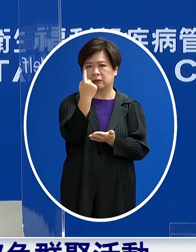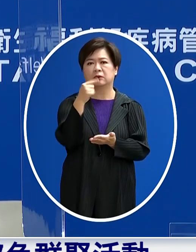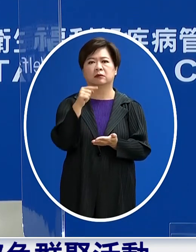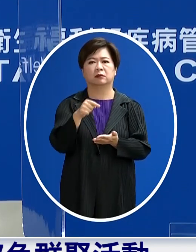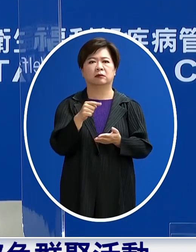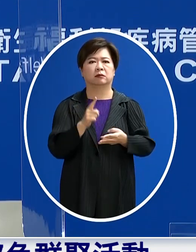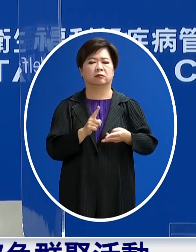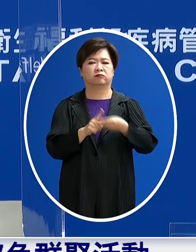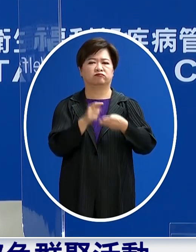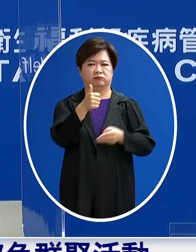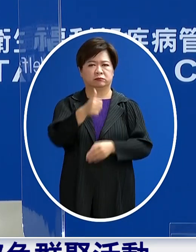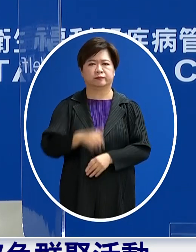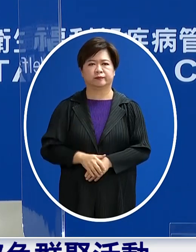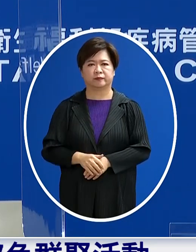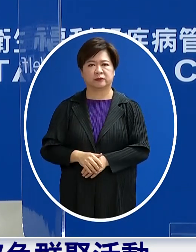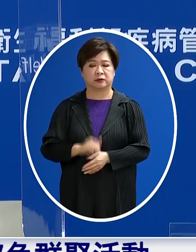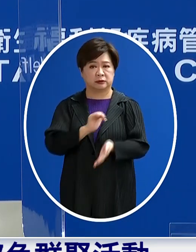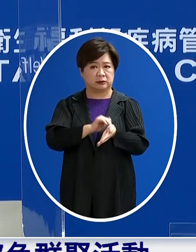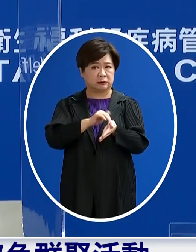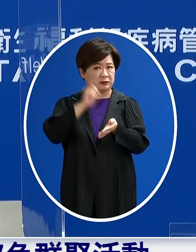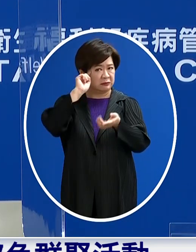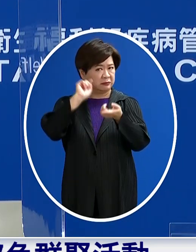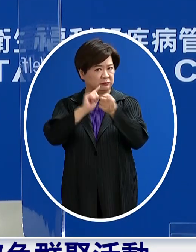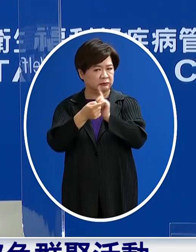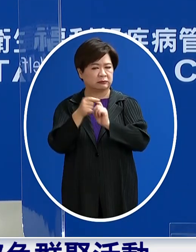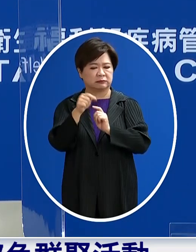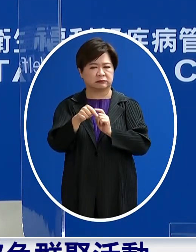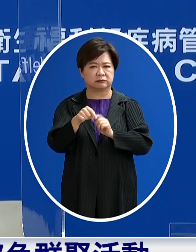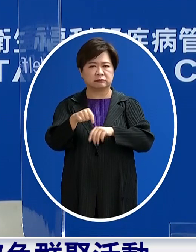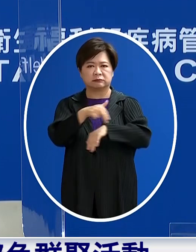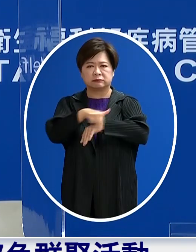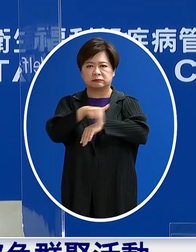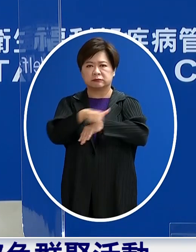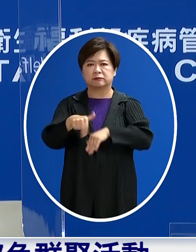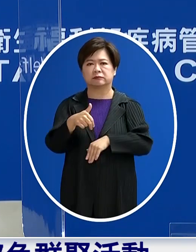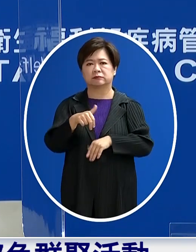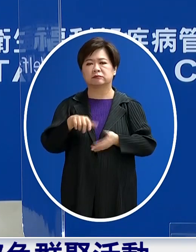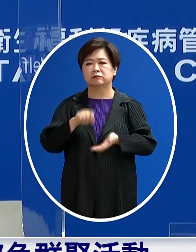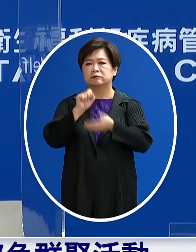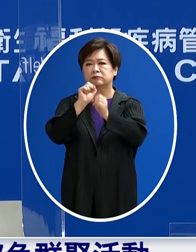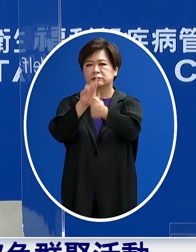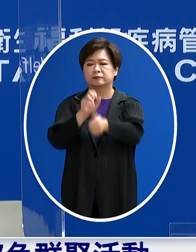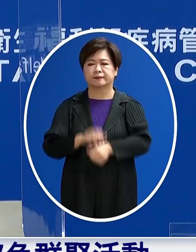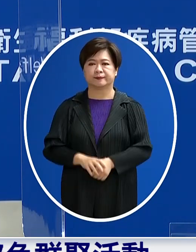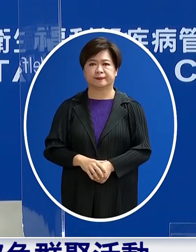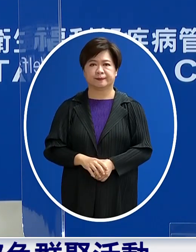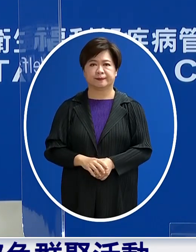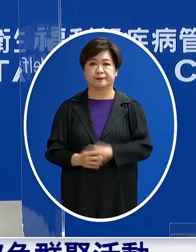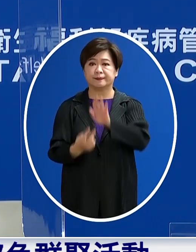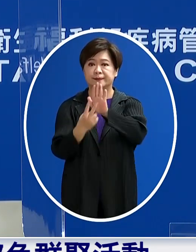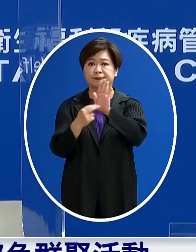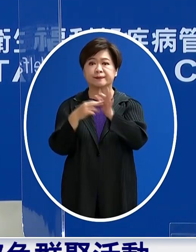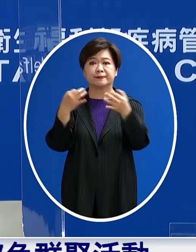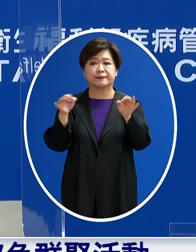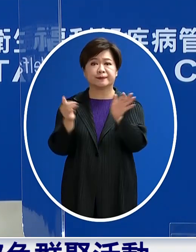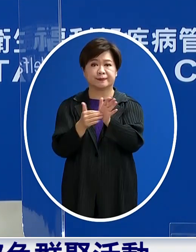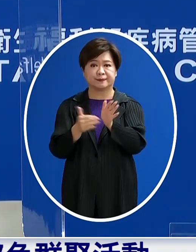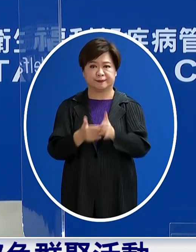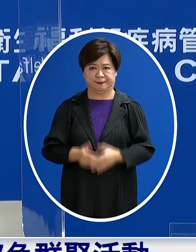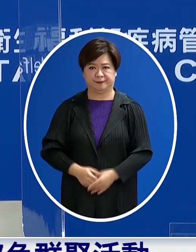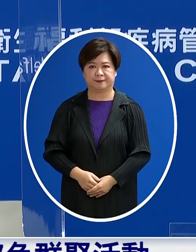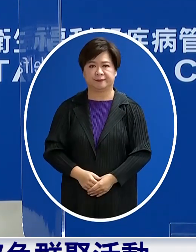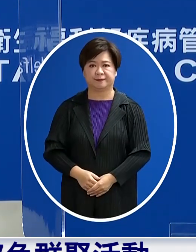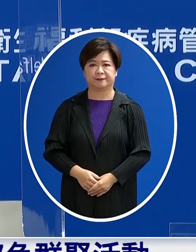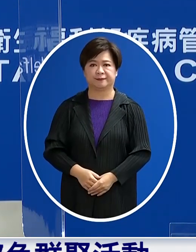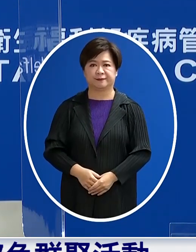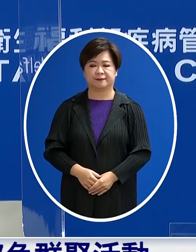在有关于在医疗应变的上面的所提的一些建议。那今天的说明就先到这边。